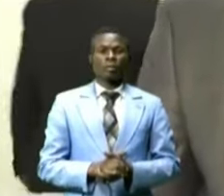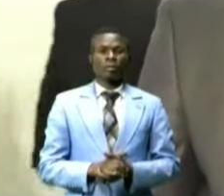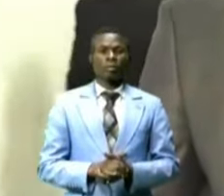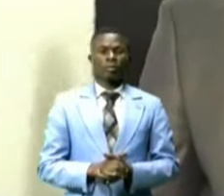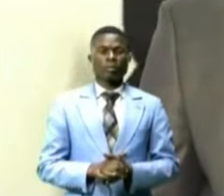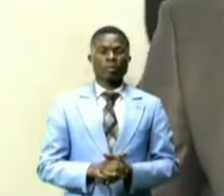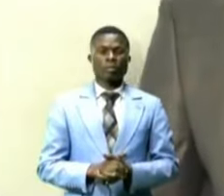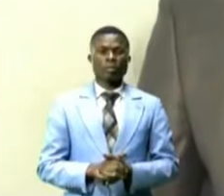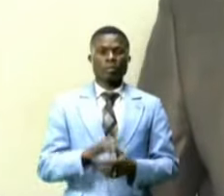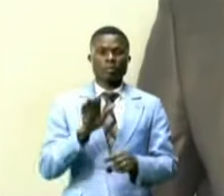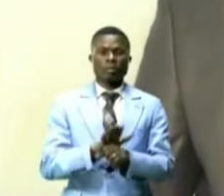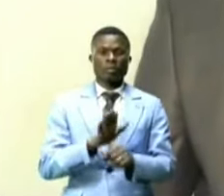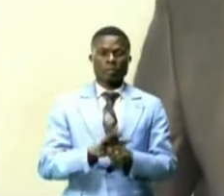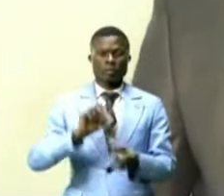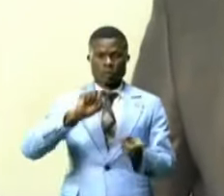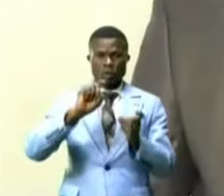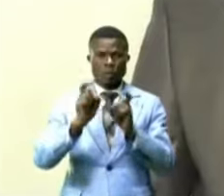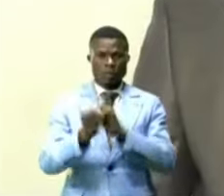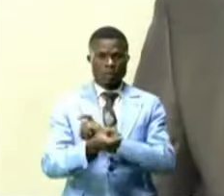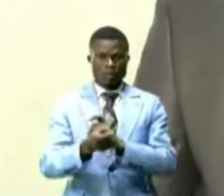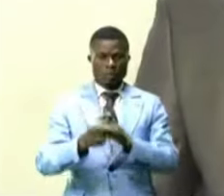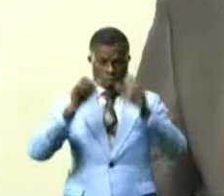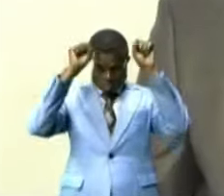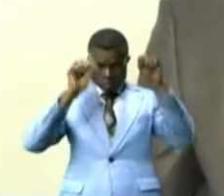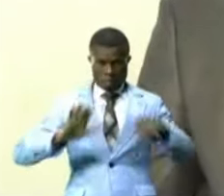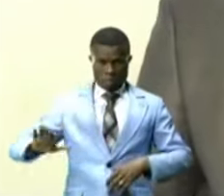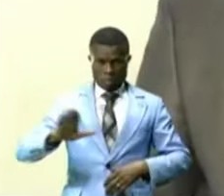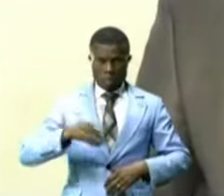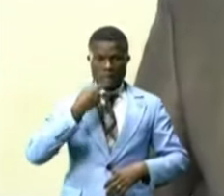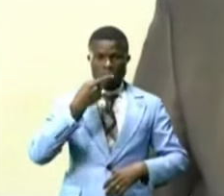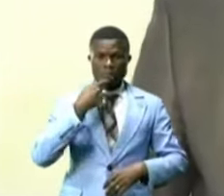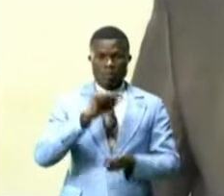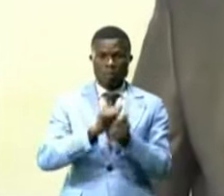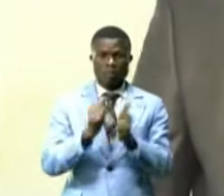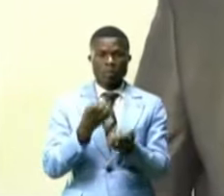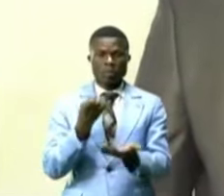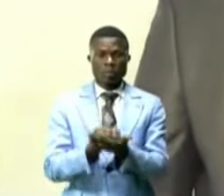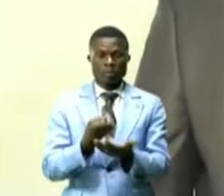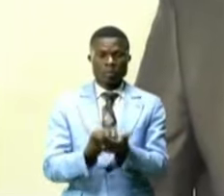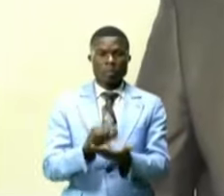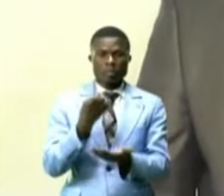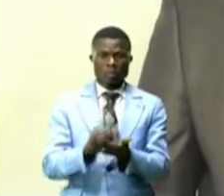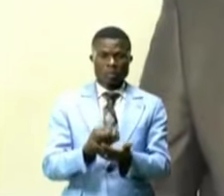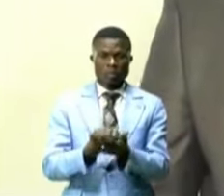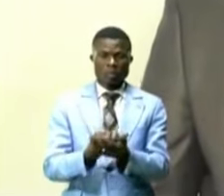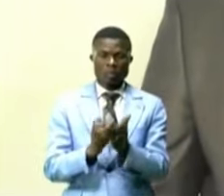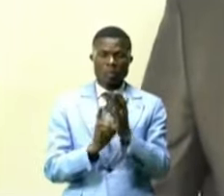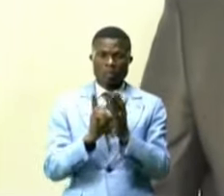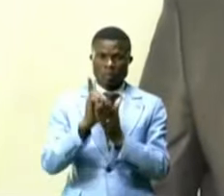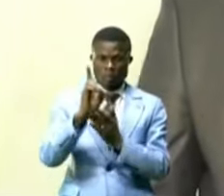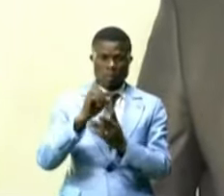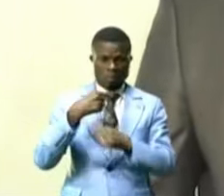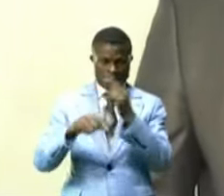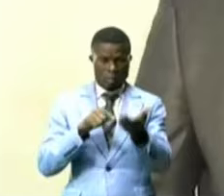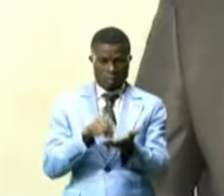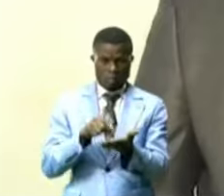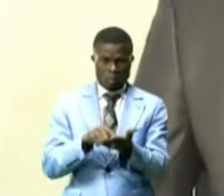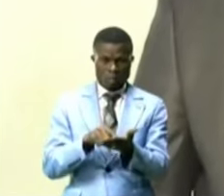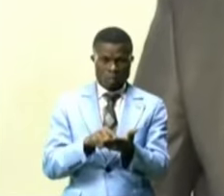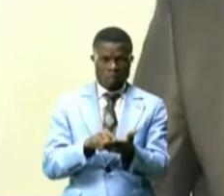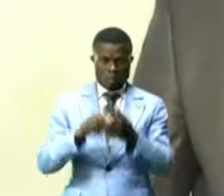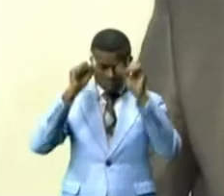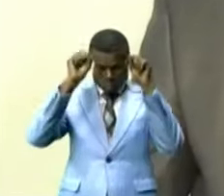les différentes réformes. Le chef de l'État est venu sur l'économie pour dire que l'économie, c'est le socle du développement. Et là, il